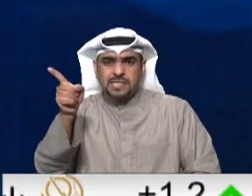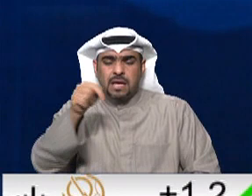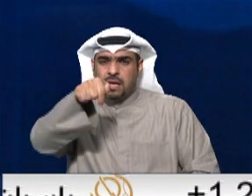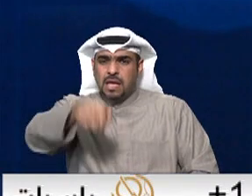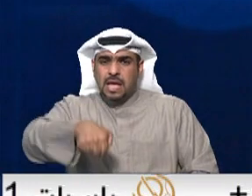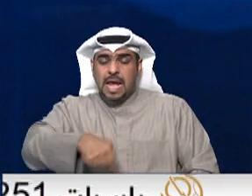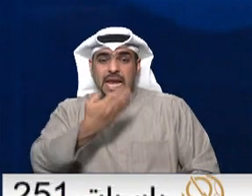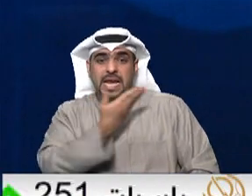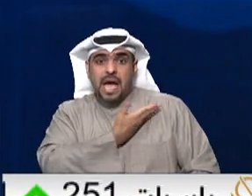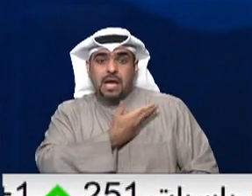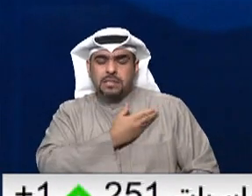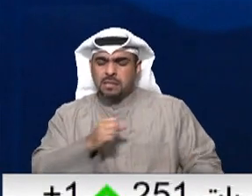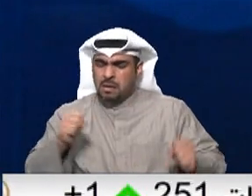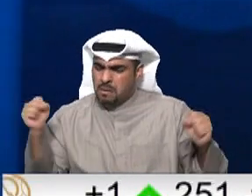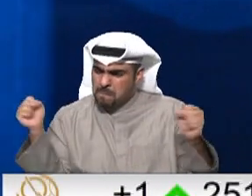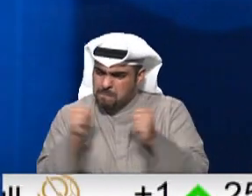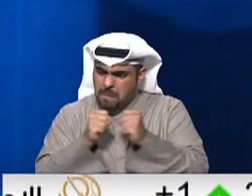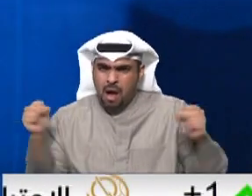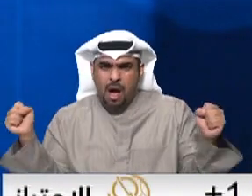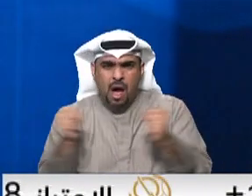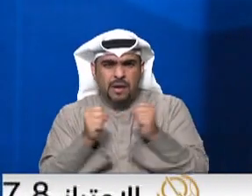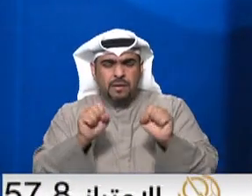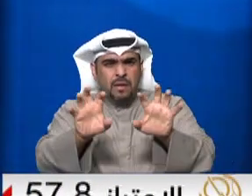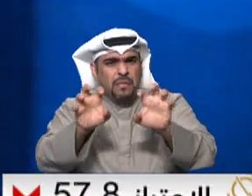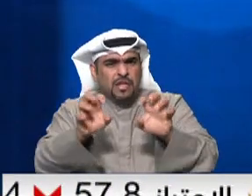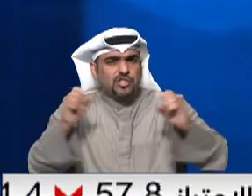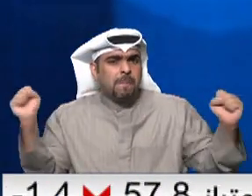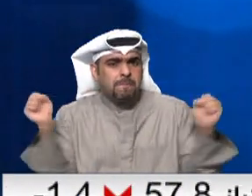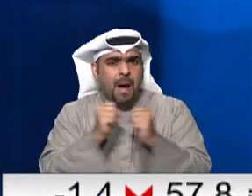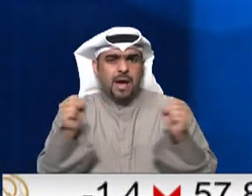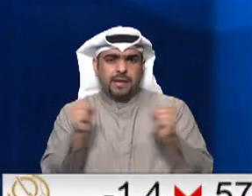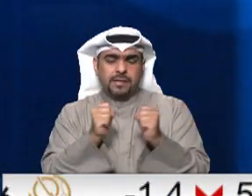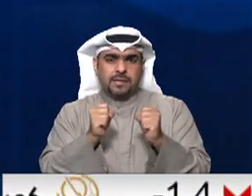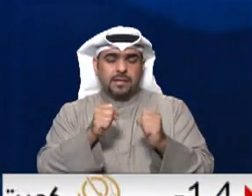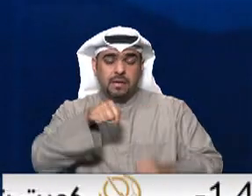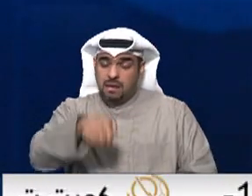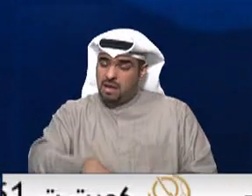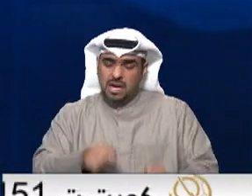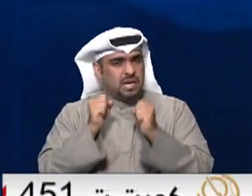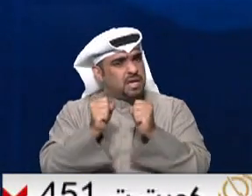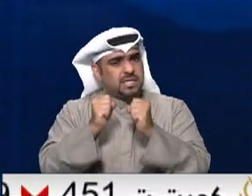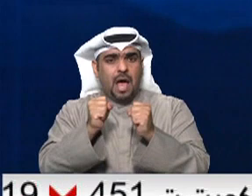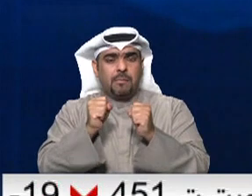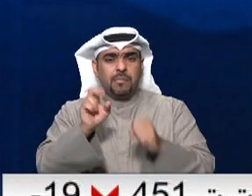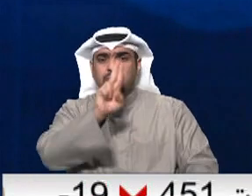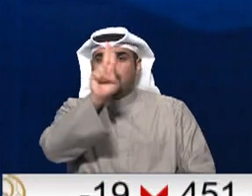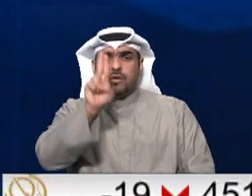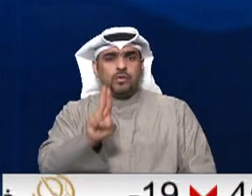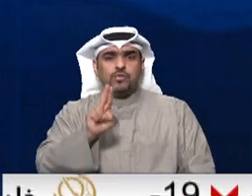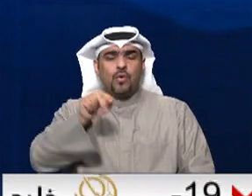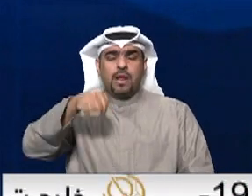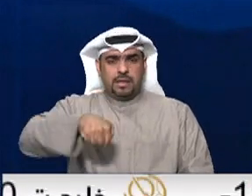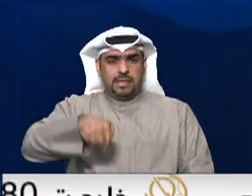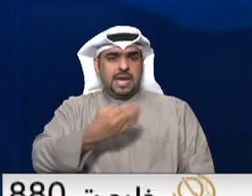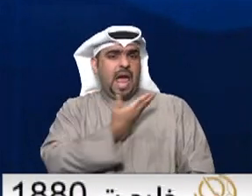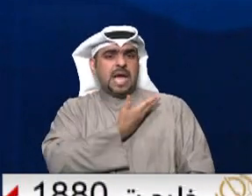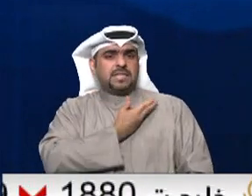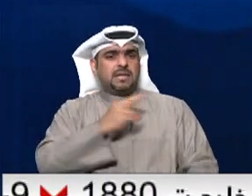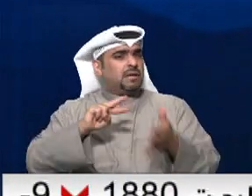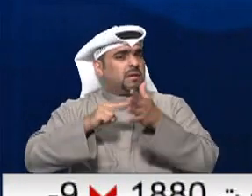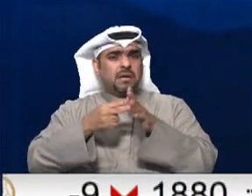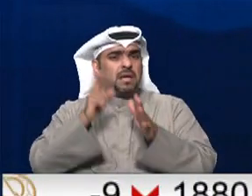البرودة، الحياة صعبة والظروف أصعب، فما هي الظروف لديك اليوم؟ تفضلي.